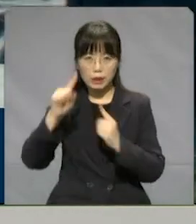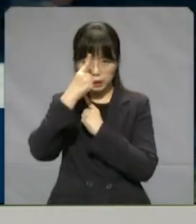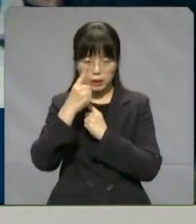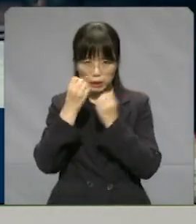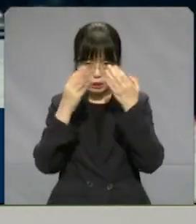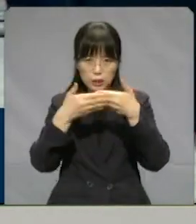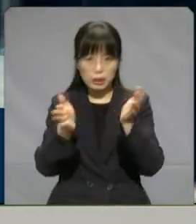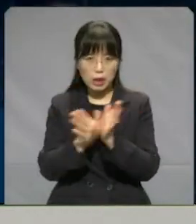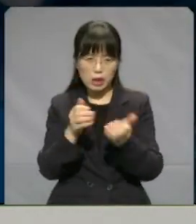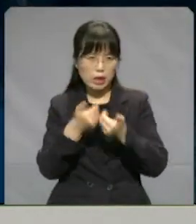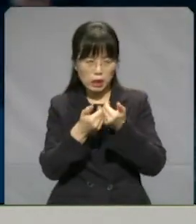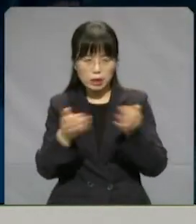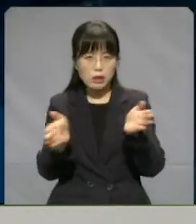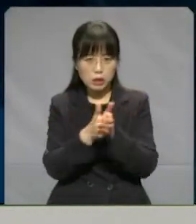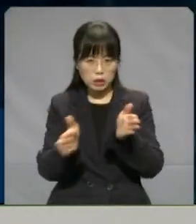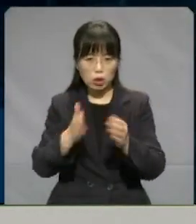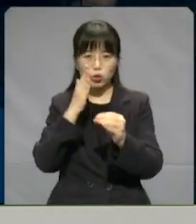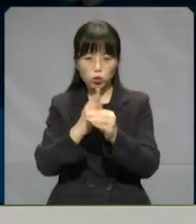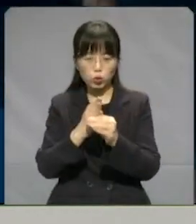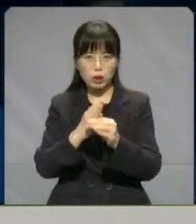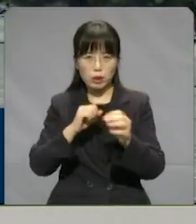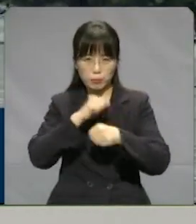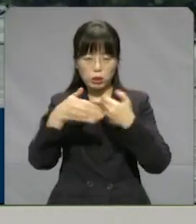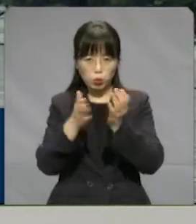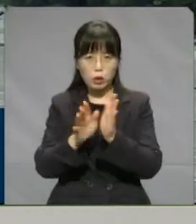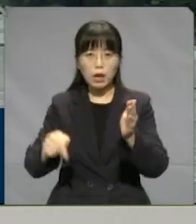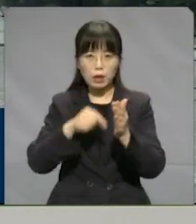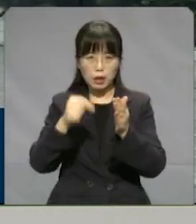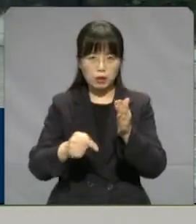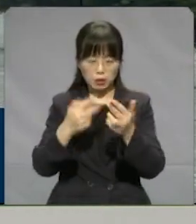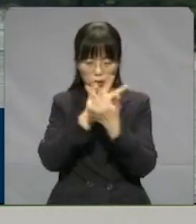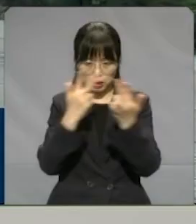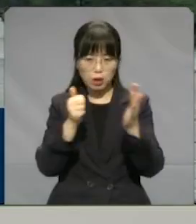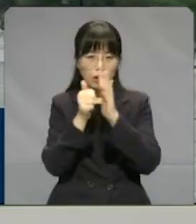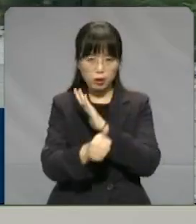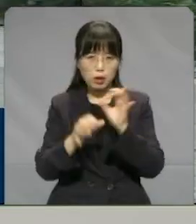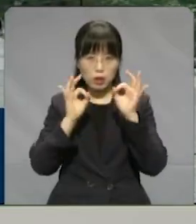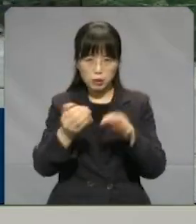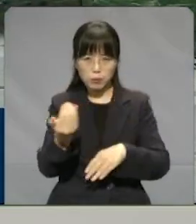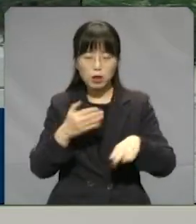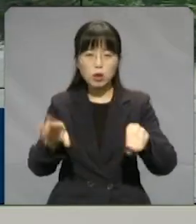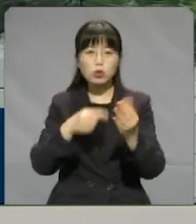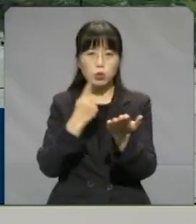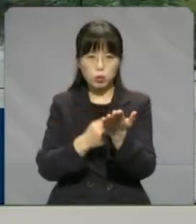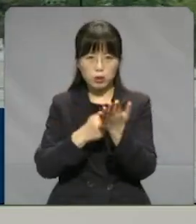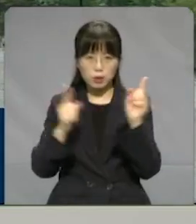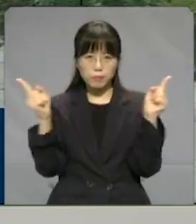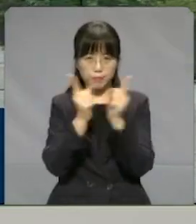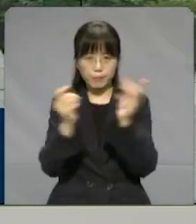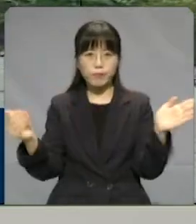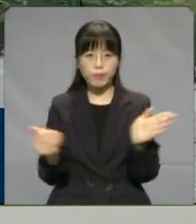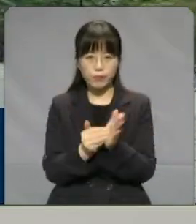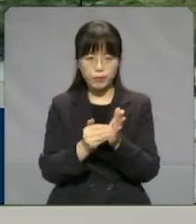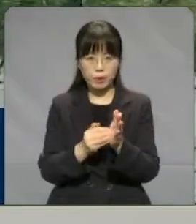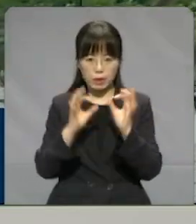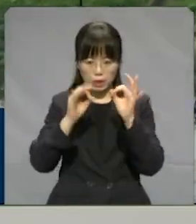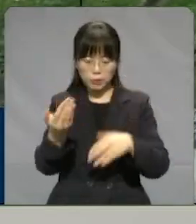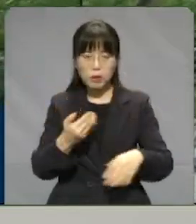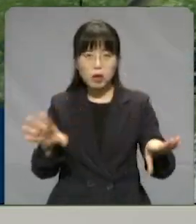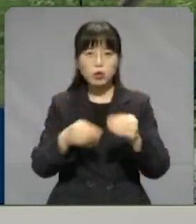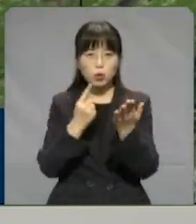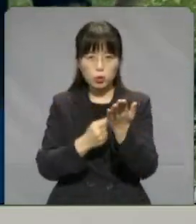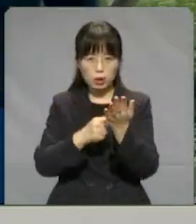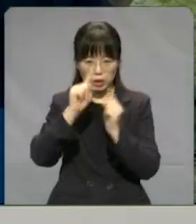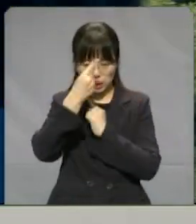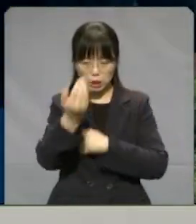이낙연 신당이 갈등의 뇌관으로 떠오른 더불어민주당에선 이재명 대표가 김부겸 전 총리를 만났습니다. 김 전 총리는